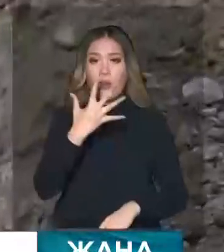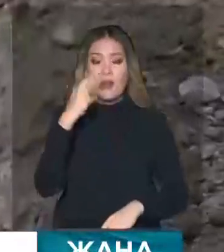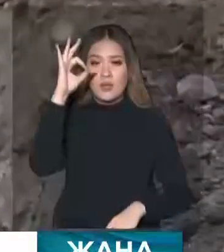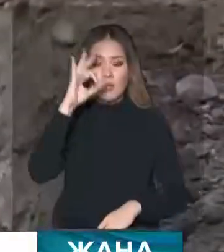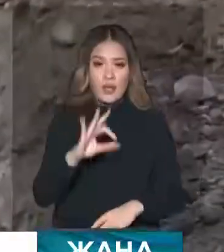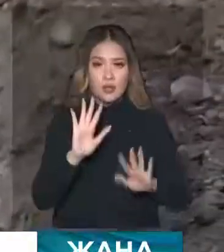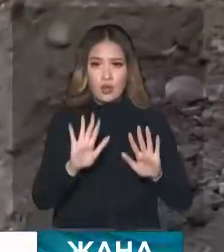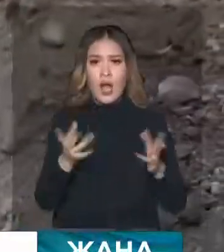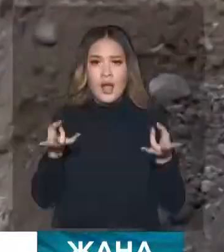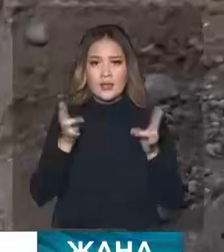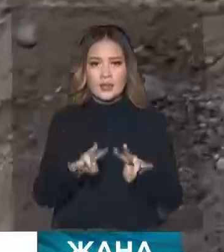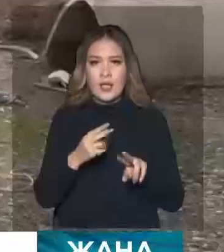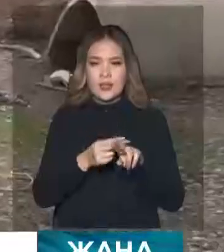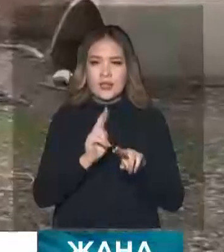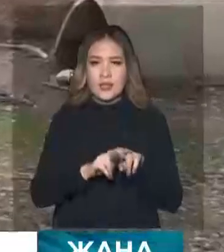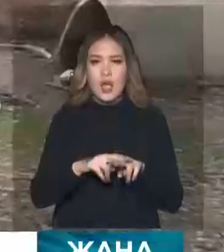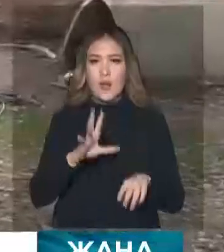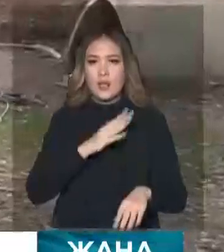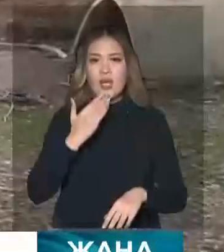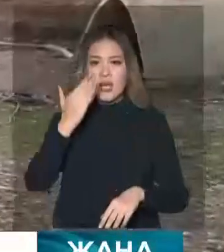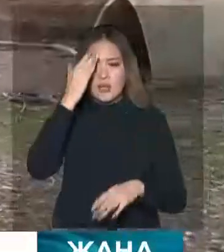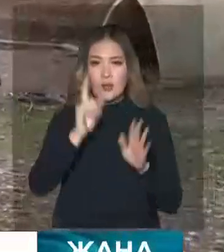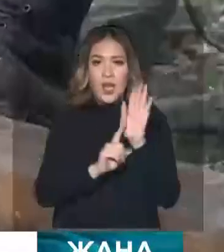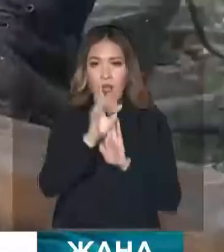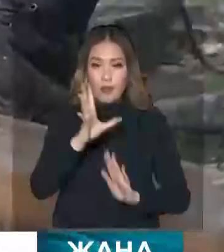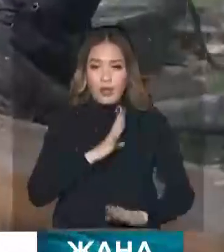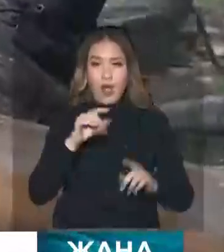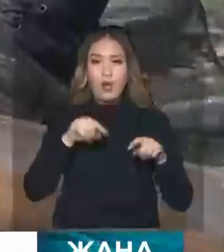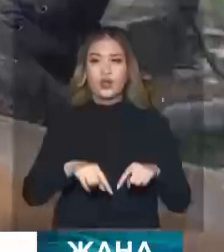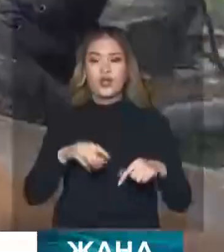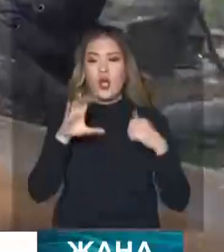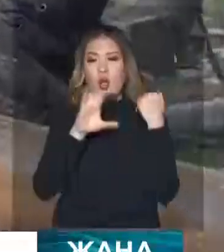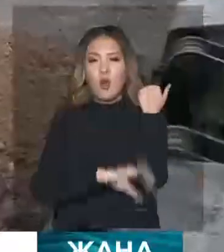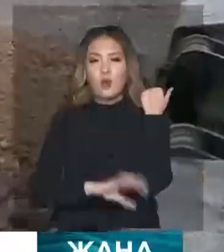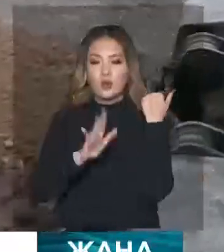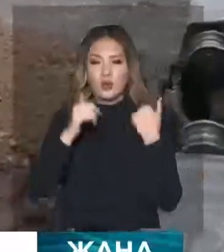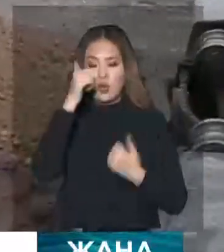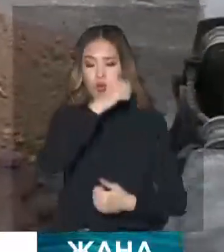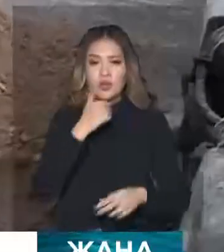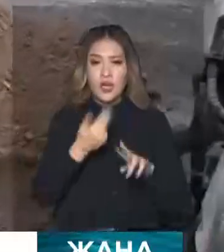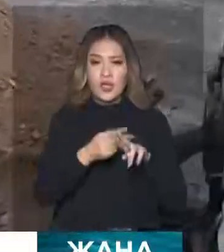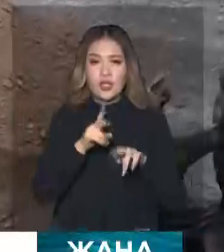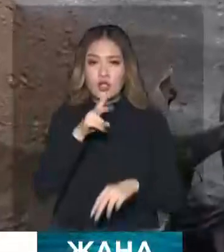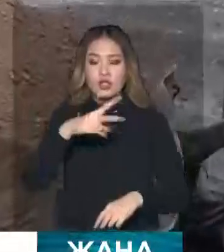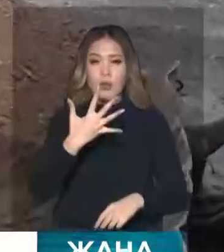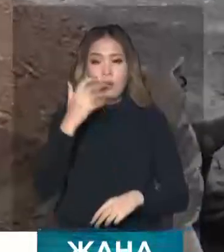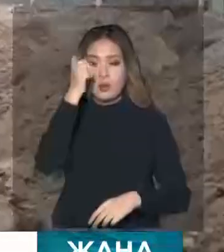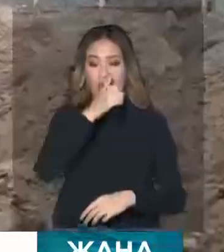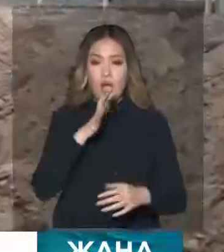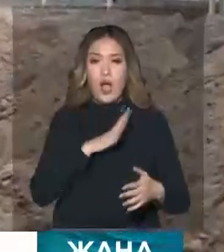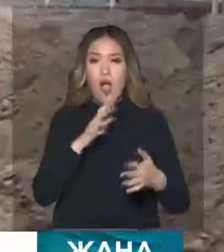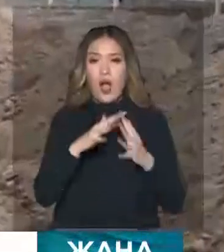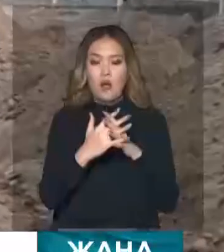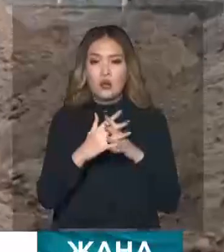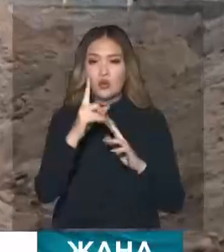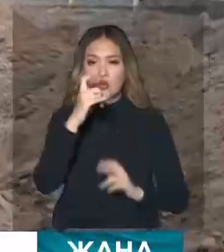гана калган, жаз мезгилинде басталган жумуш осы айдын соңуна карай аякталмак. Осылайша аудан башчылыгы 2025 жылга карай элди